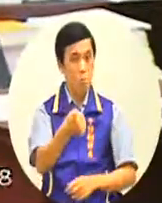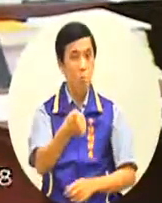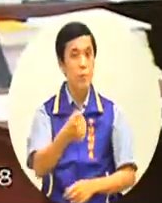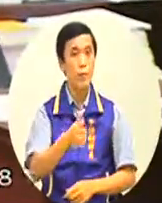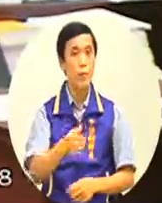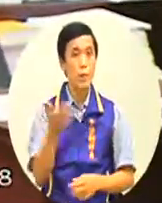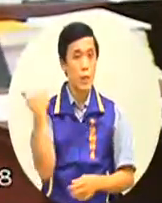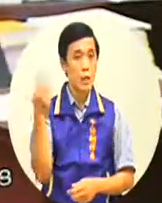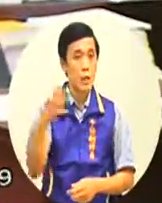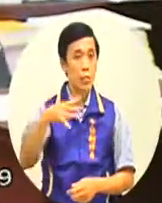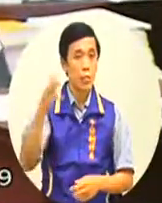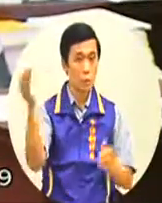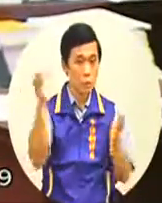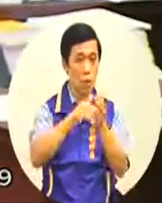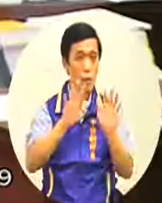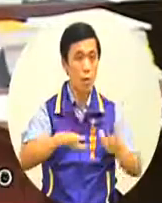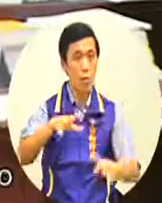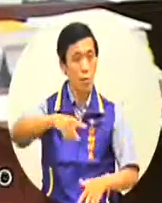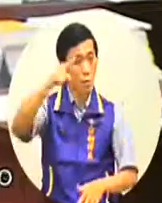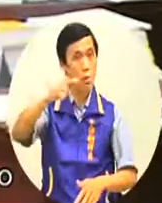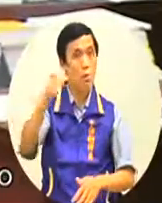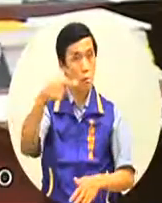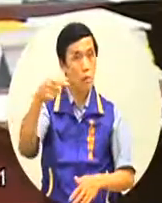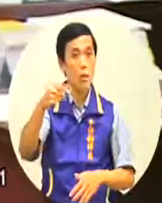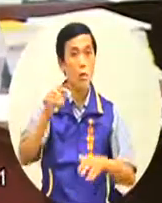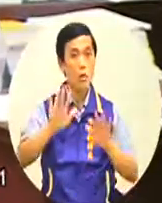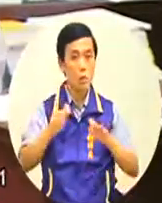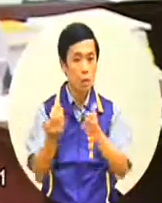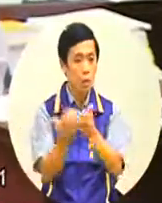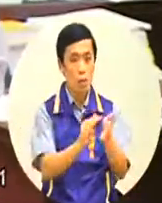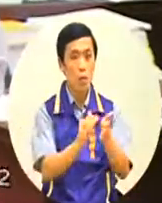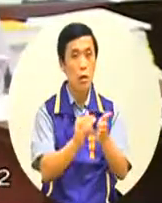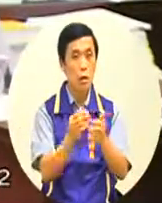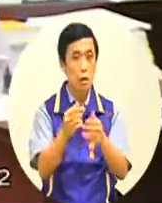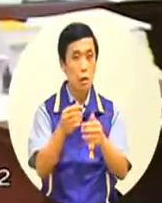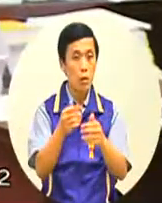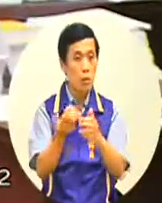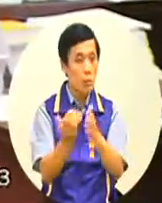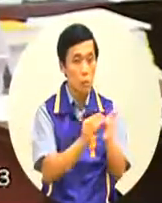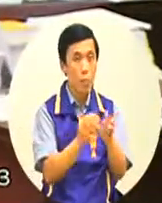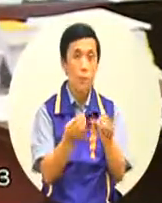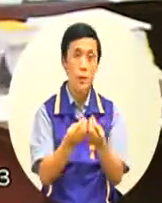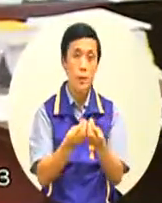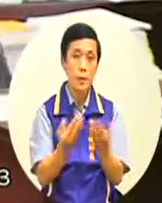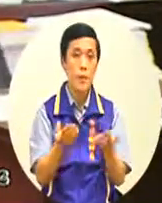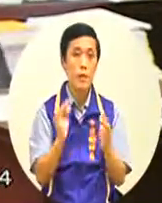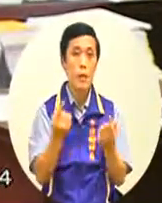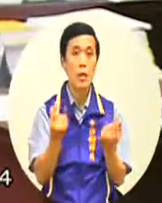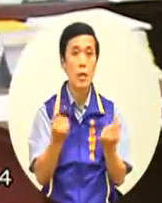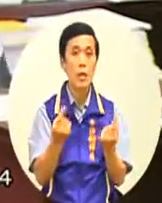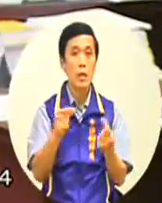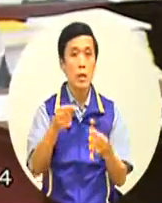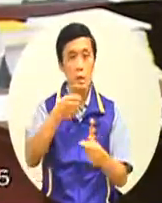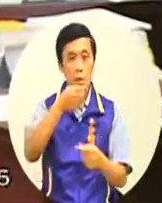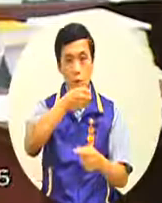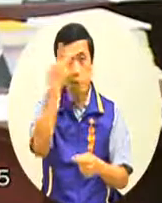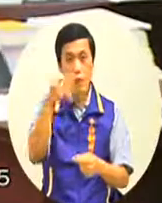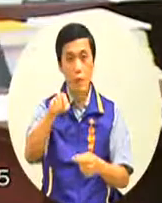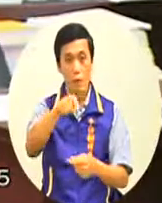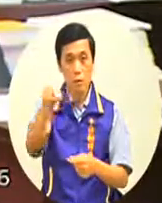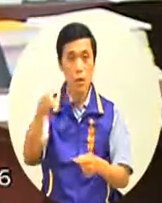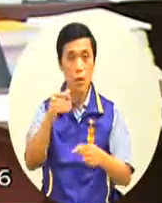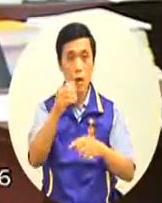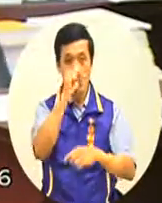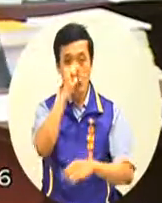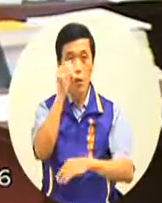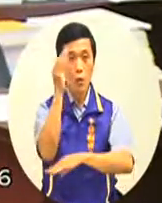样去做更多的预先准备，像这个青年好证，就是把一些款项拨到